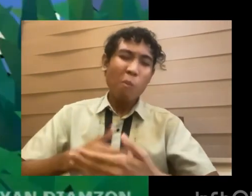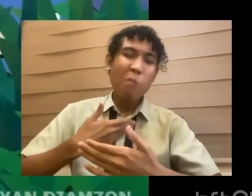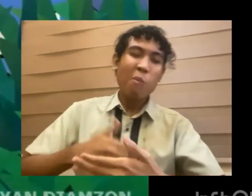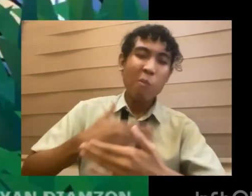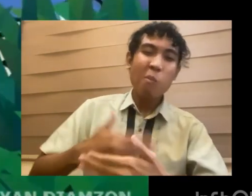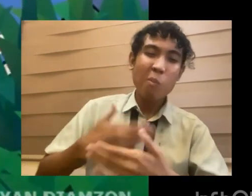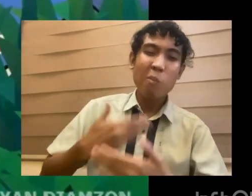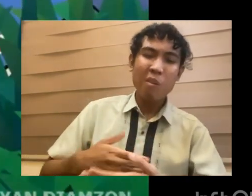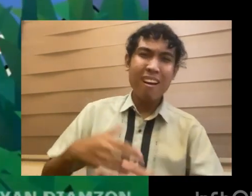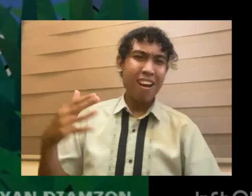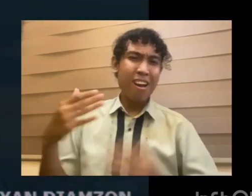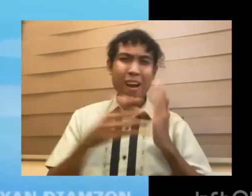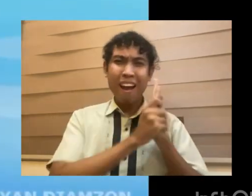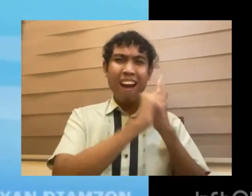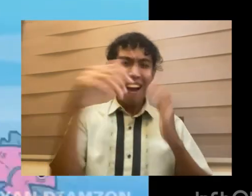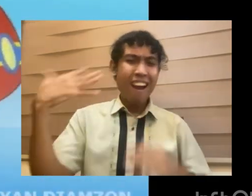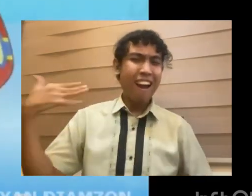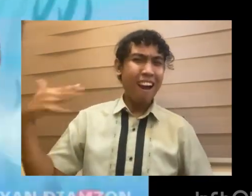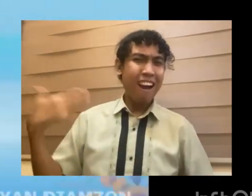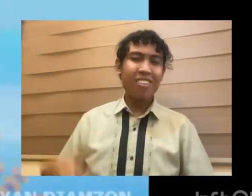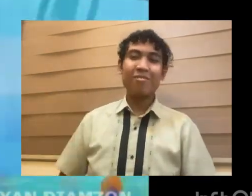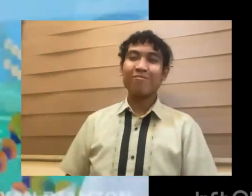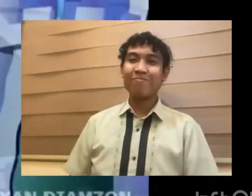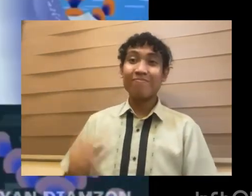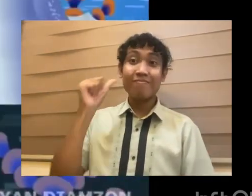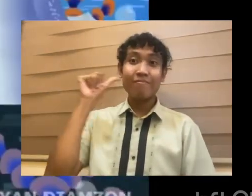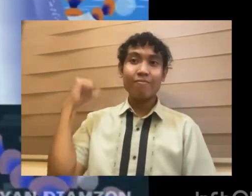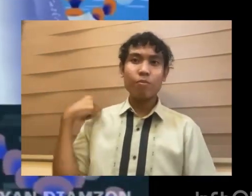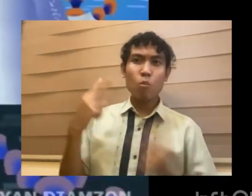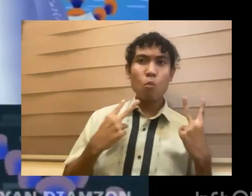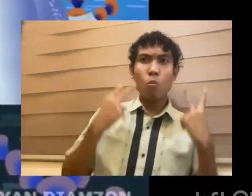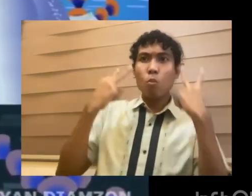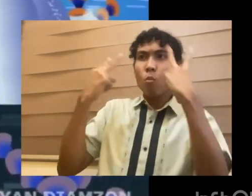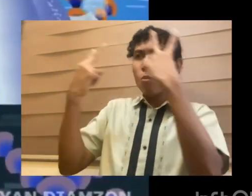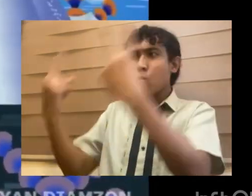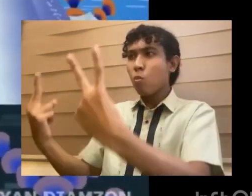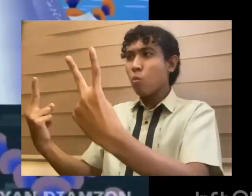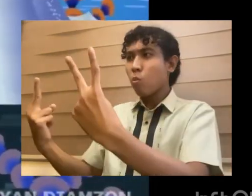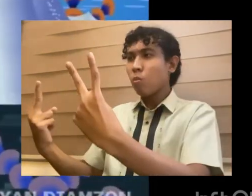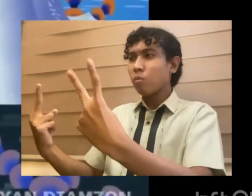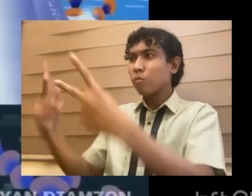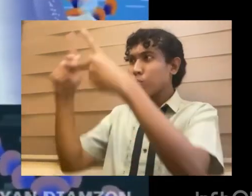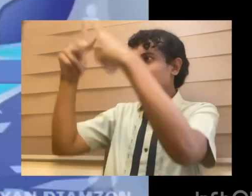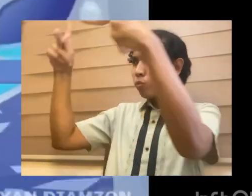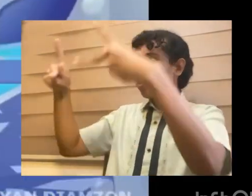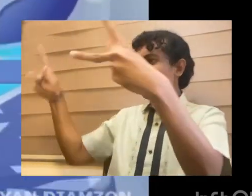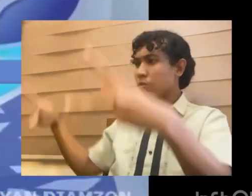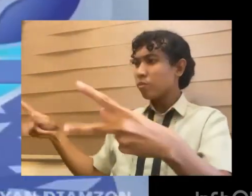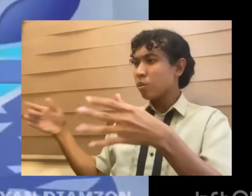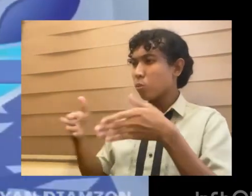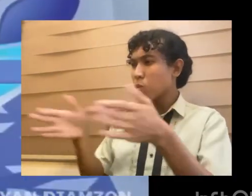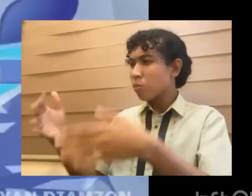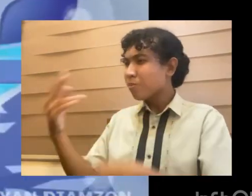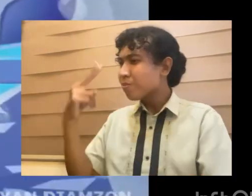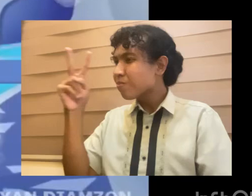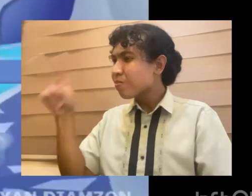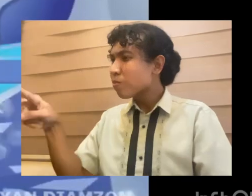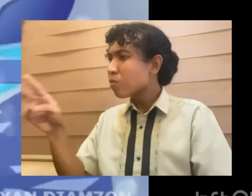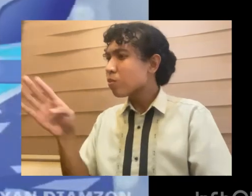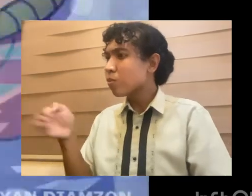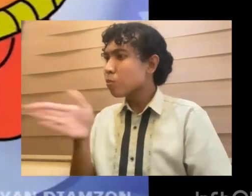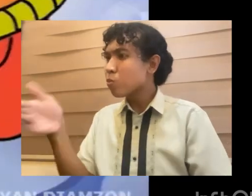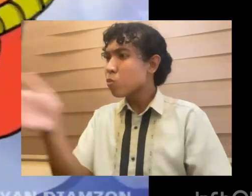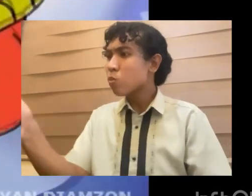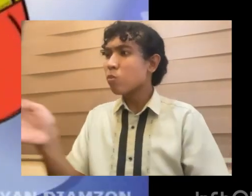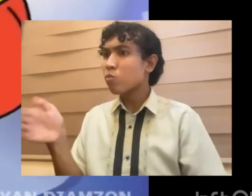nila. Ang galing, no? Kahapon na may, nagpunta kami sa kaharian ng tilapia. Dooy, nagsasalita